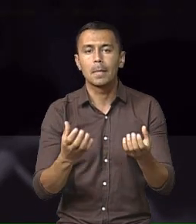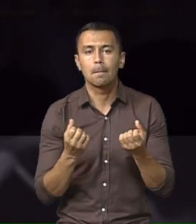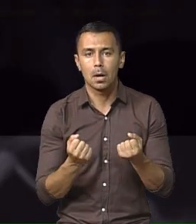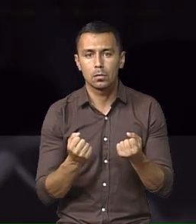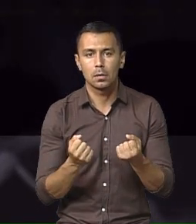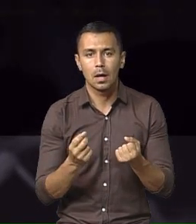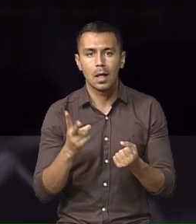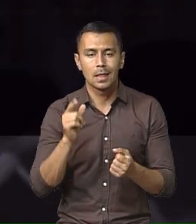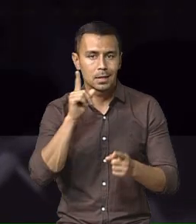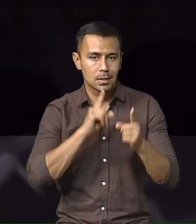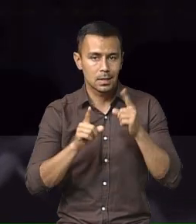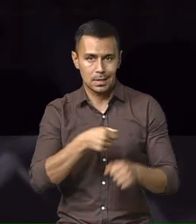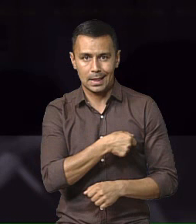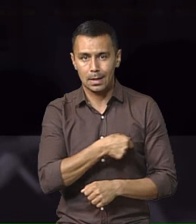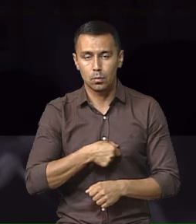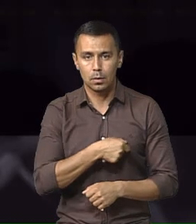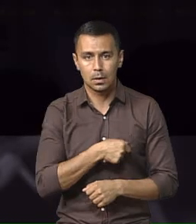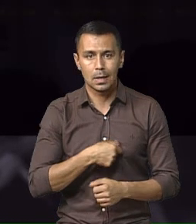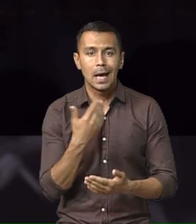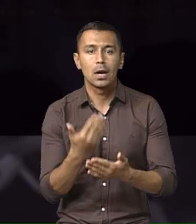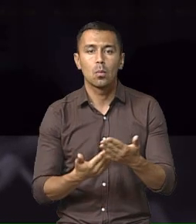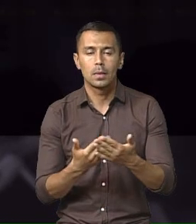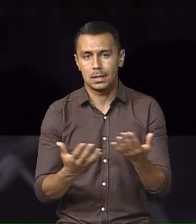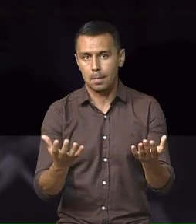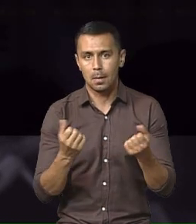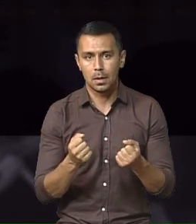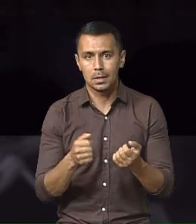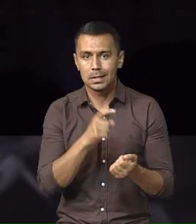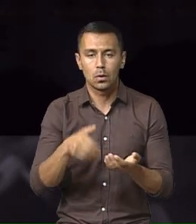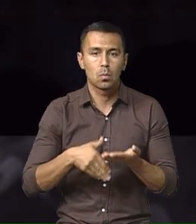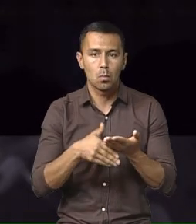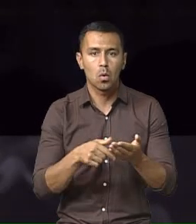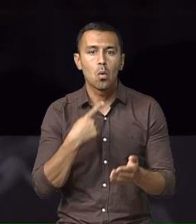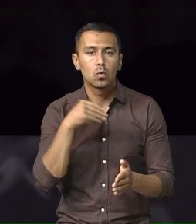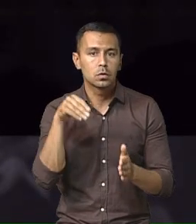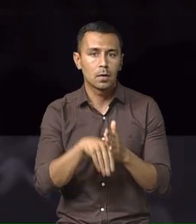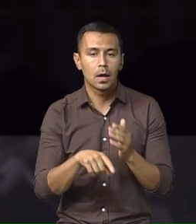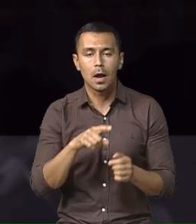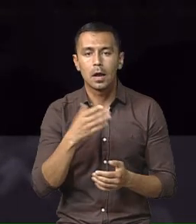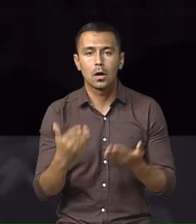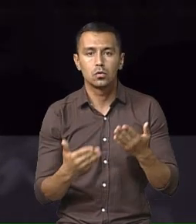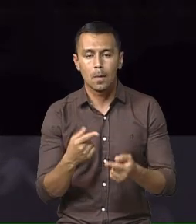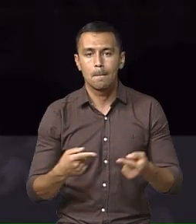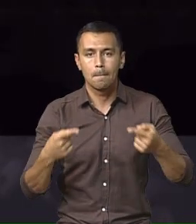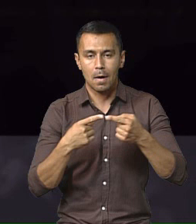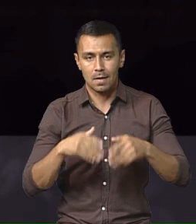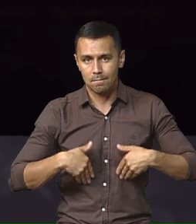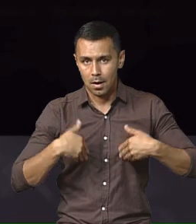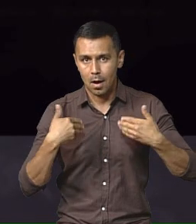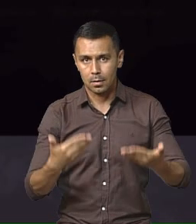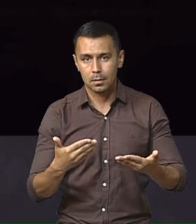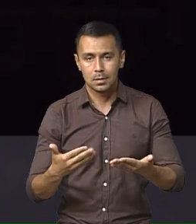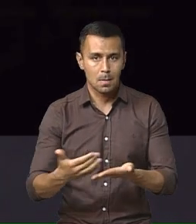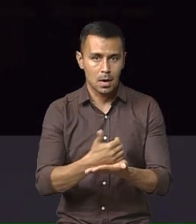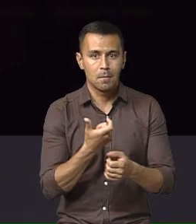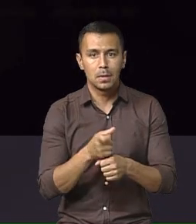приймають на сесії депутати. Рекомендація приймається шляхом голосування. Якщо певний варіант набрав